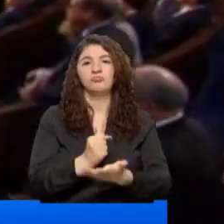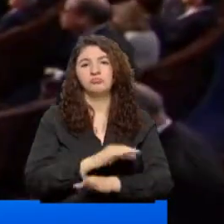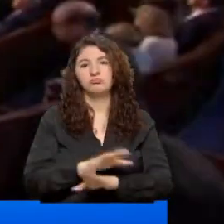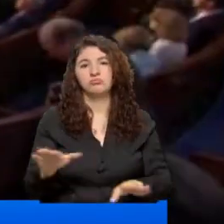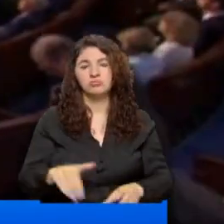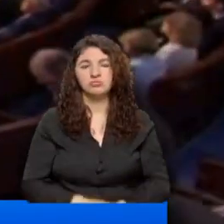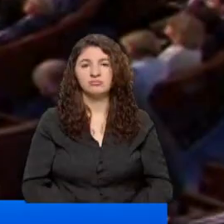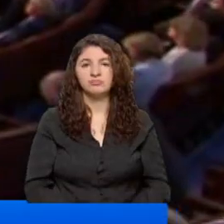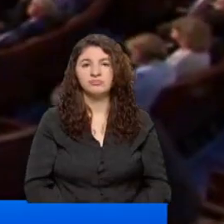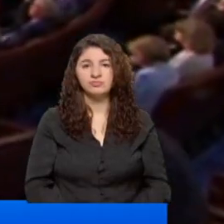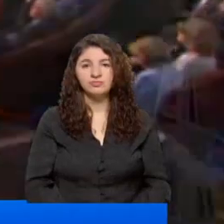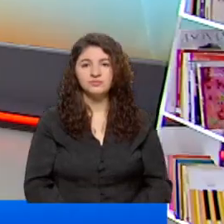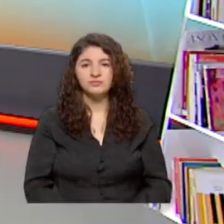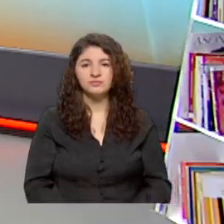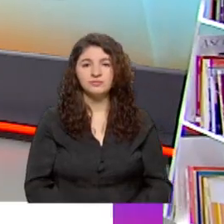onayladık